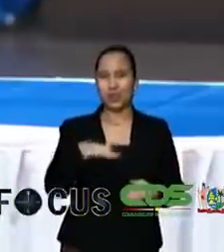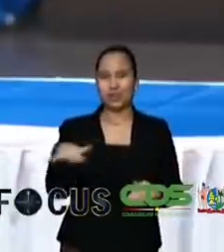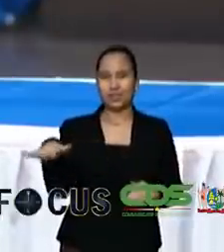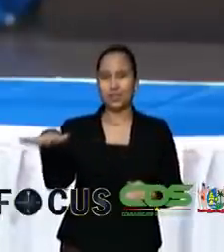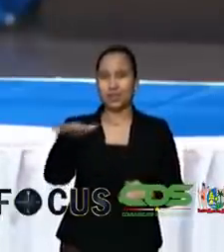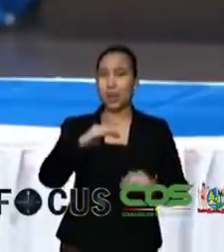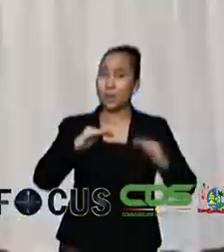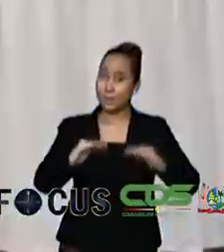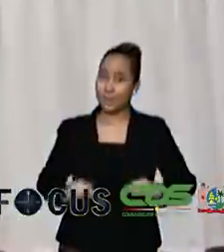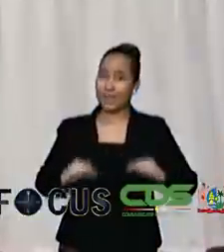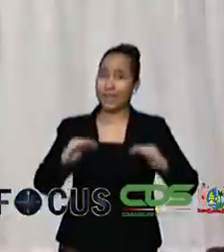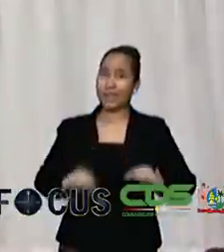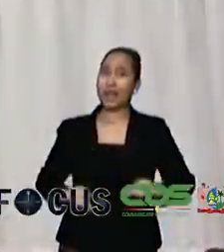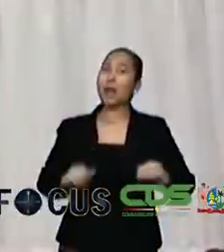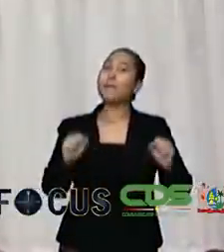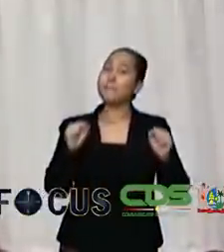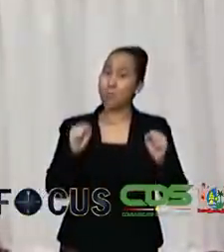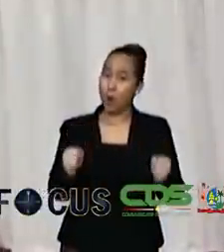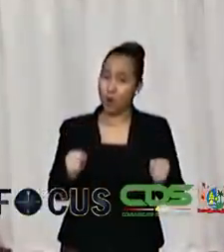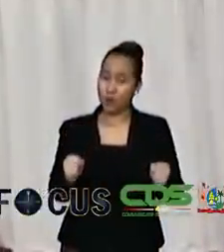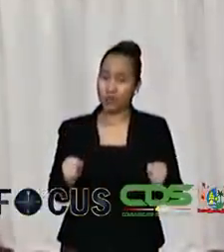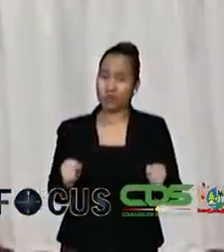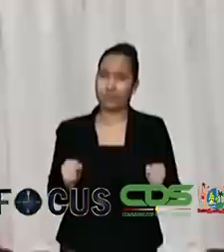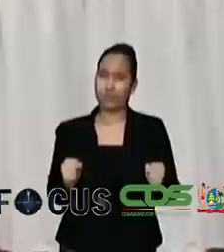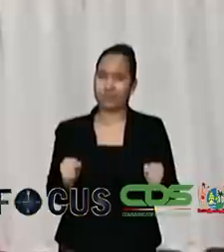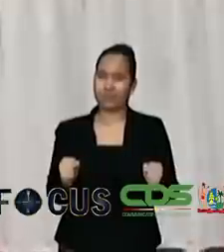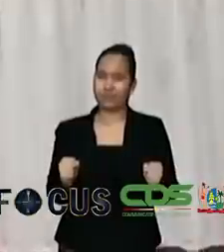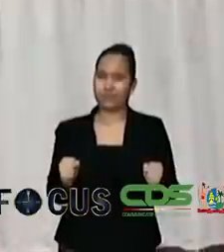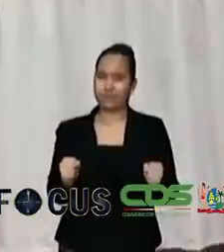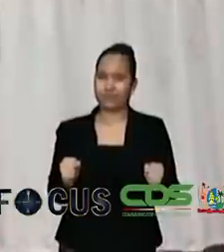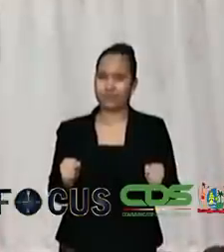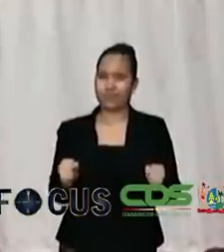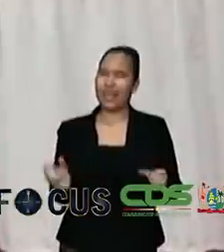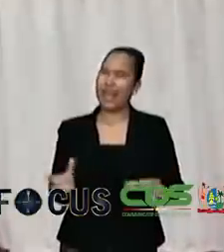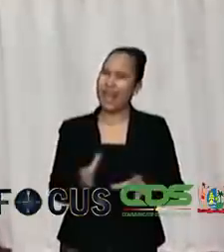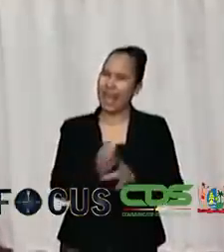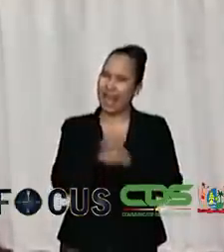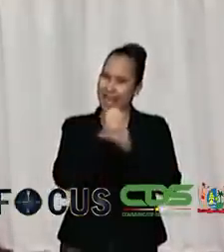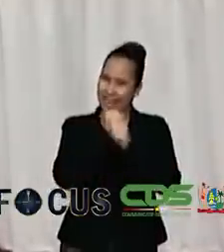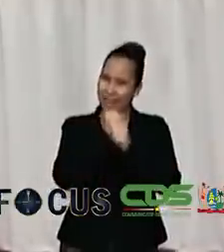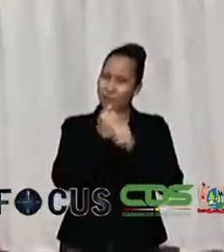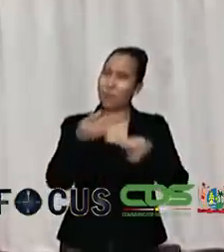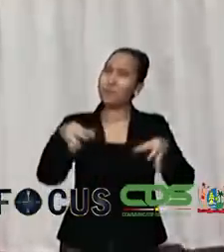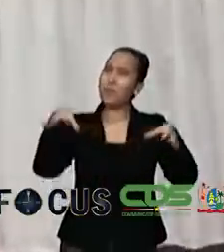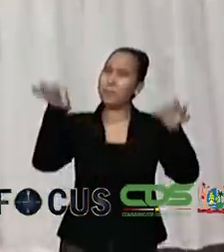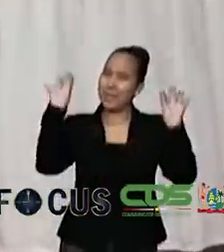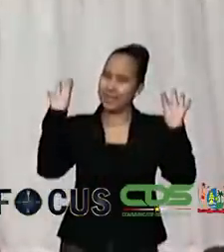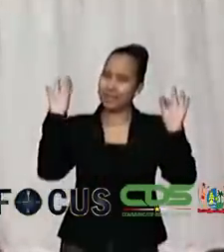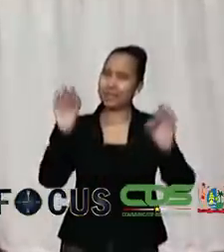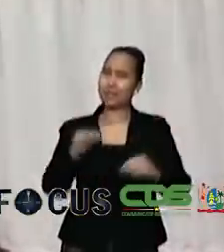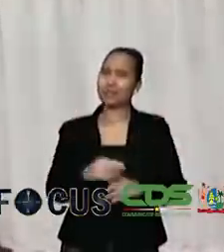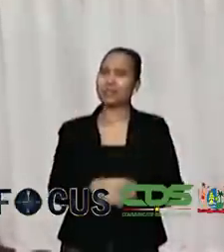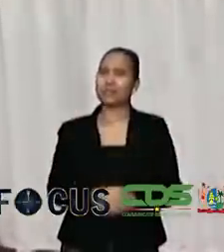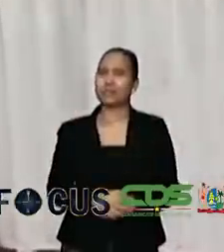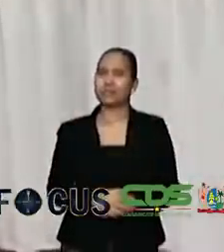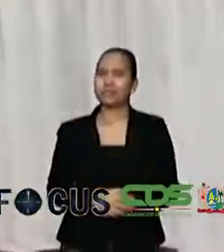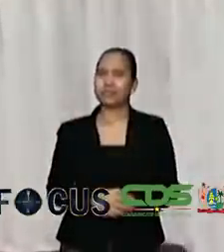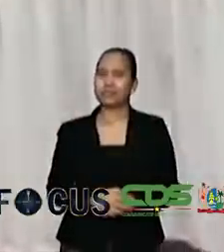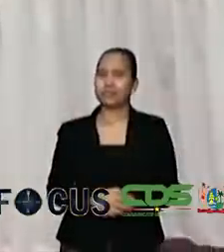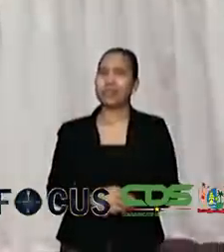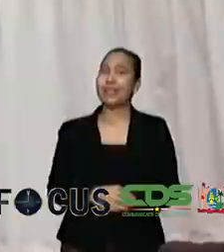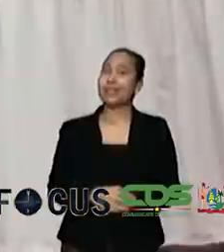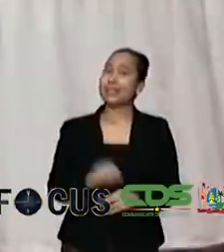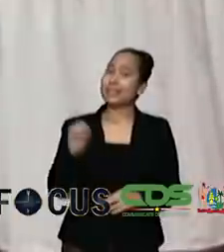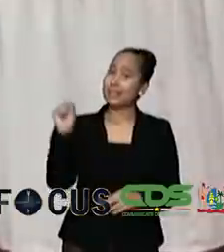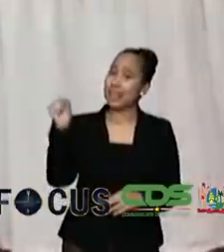beheersbaar laten blijven. En eigenlijk moeten helpen om het te verbeteren. Dat is de reden dat we